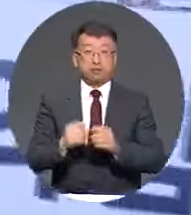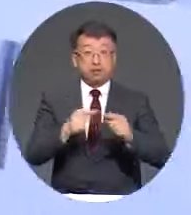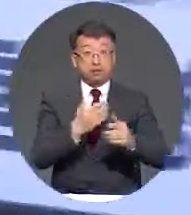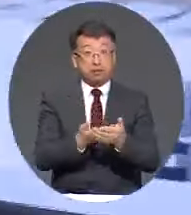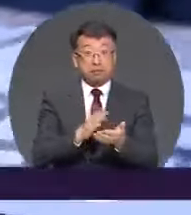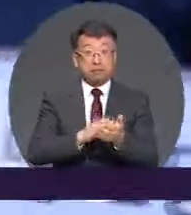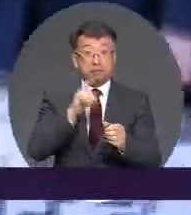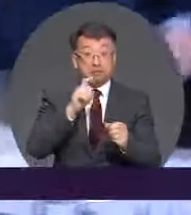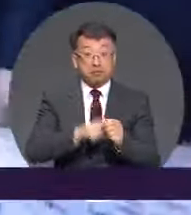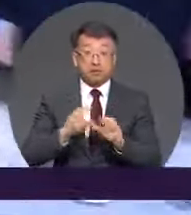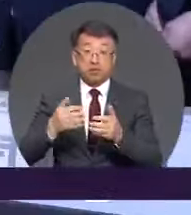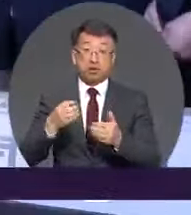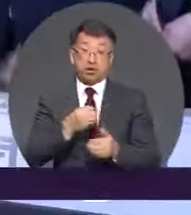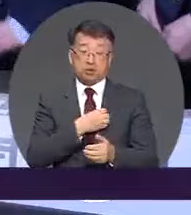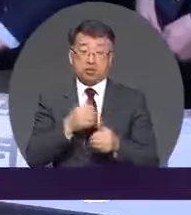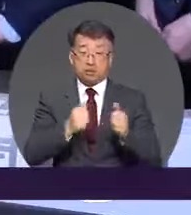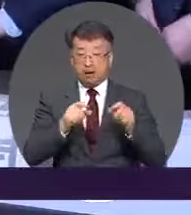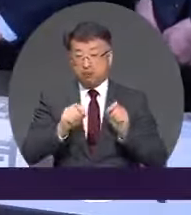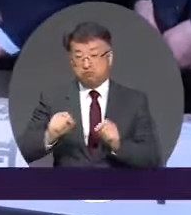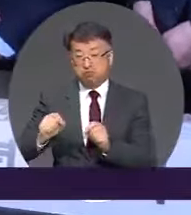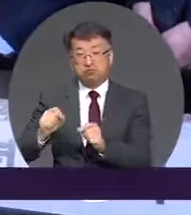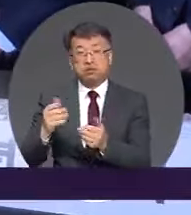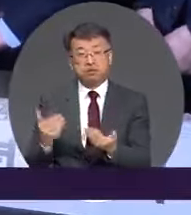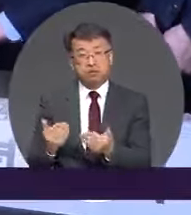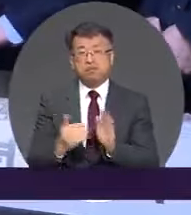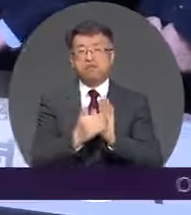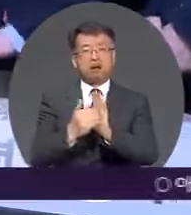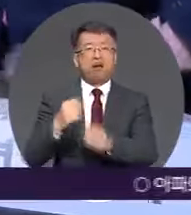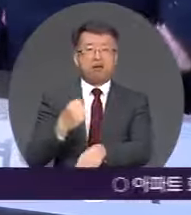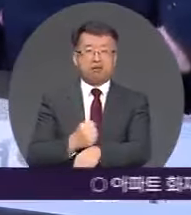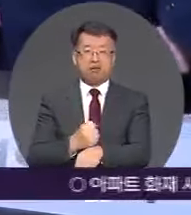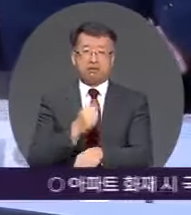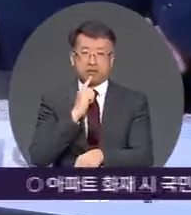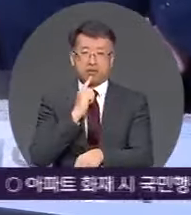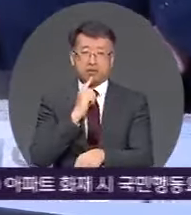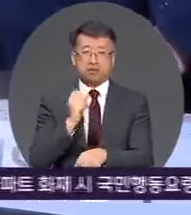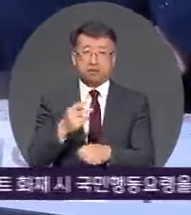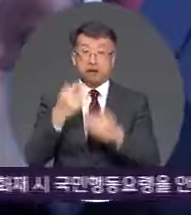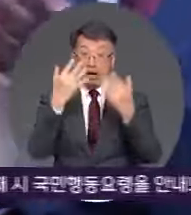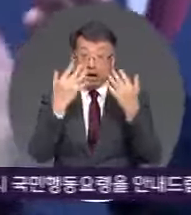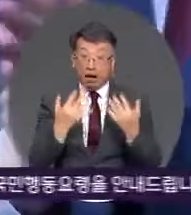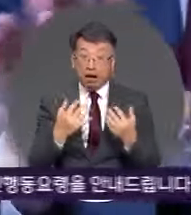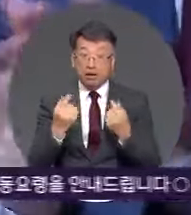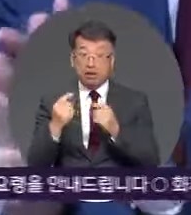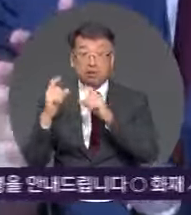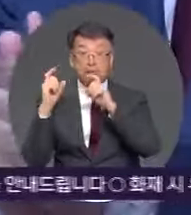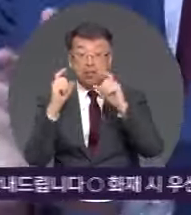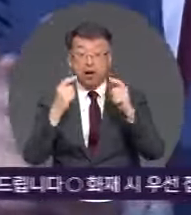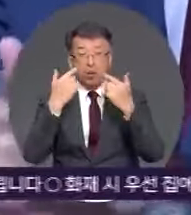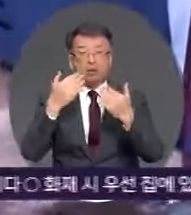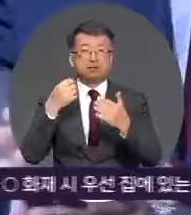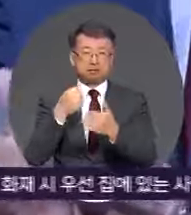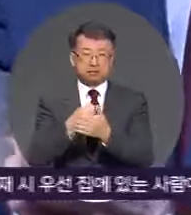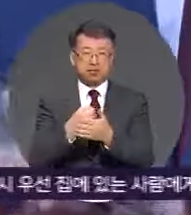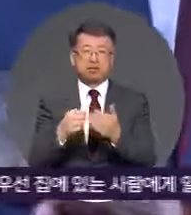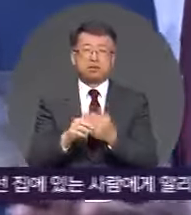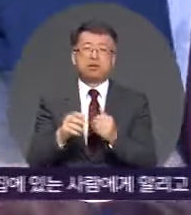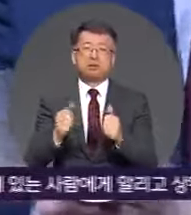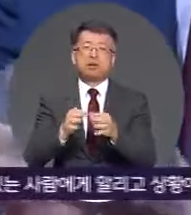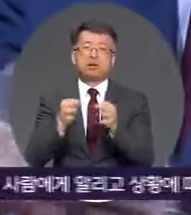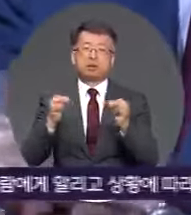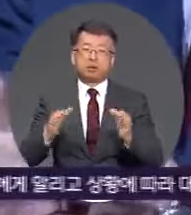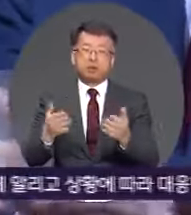정치개혁을 위해 국회의원이 재판을 지연시키는 사례를 막겠다며 금고형 이상이 확정되면 재판 기간 동안